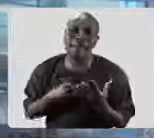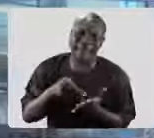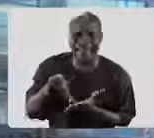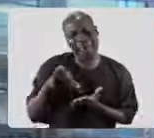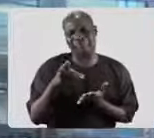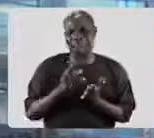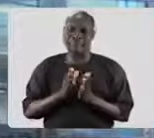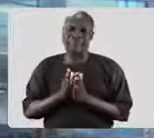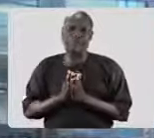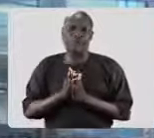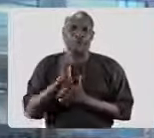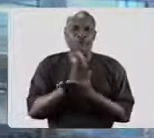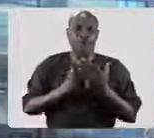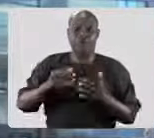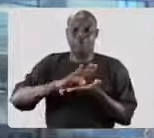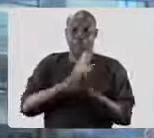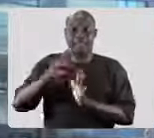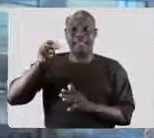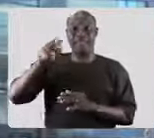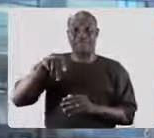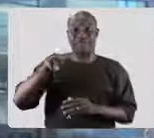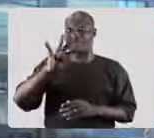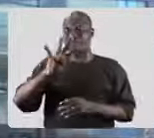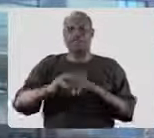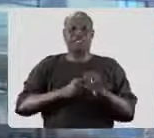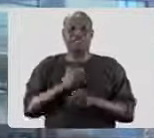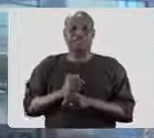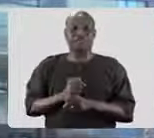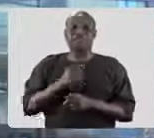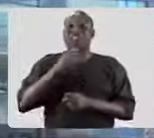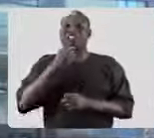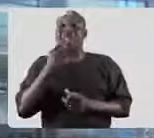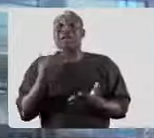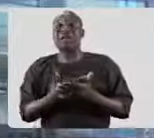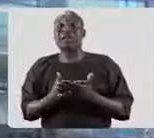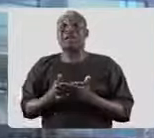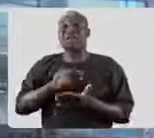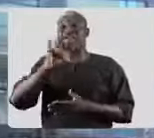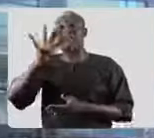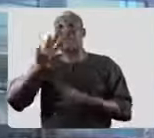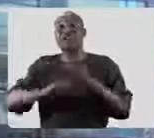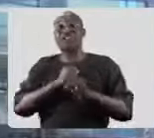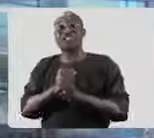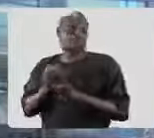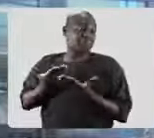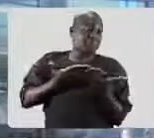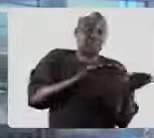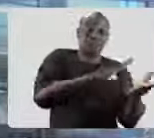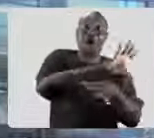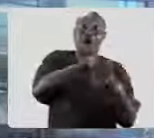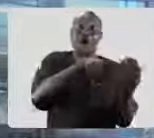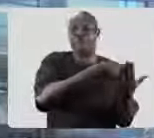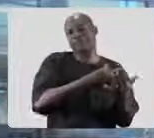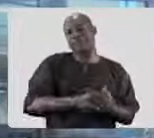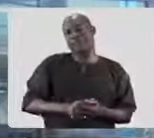nipa no obi be di MP 4 years pa yes ex gratia enti ama enipa